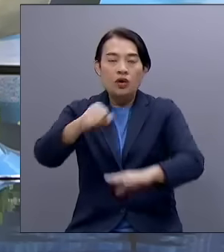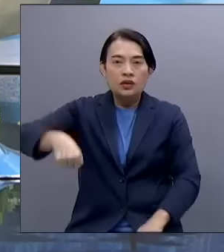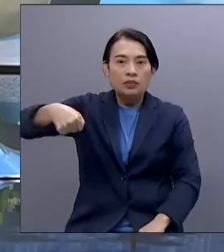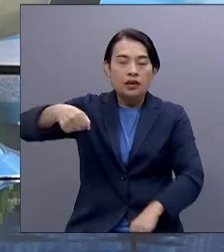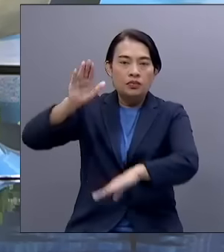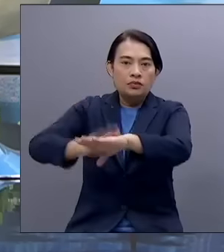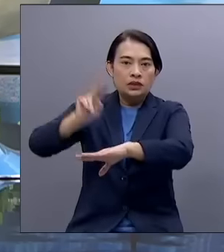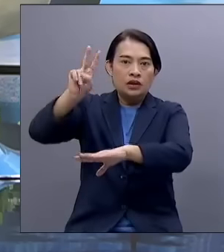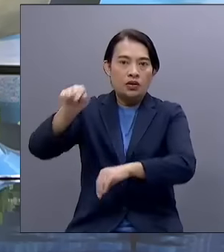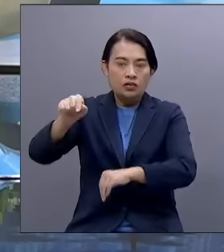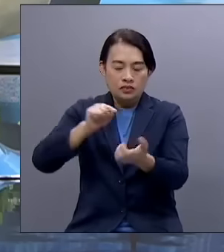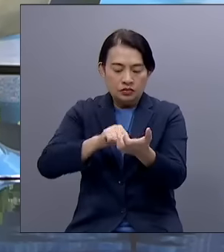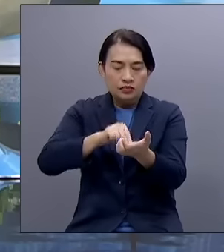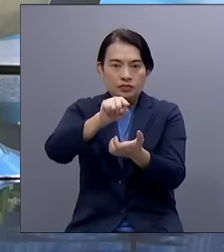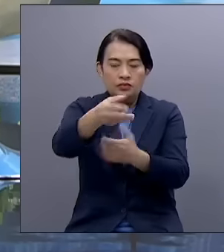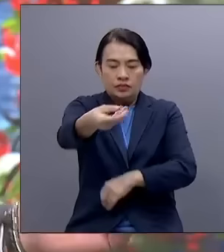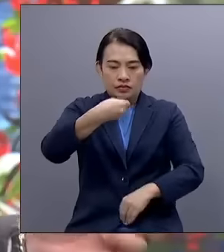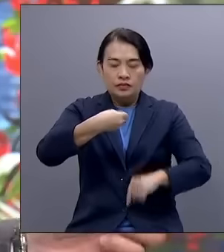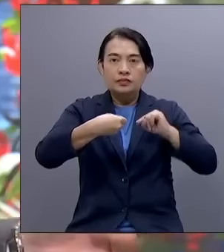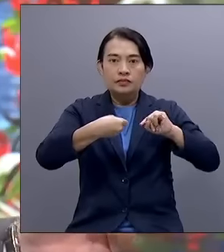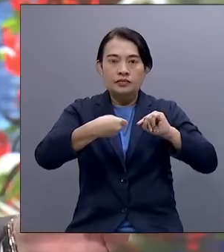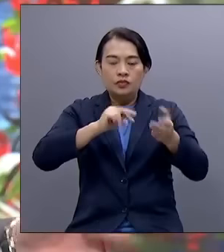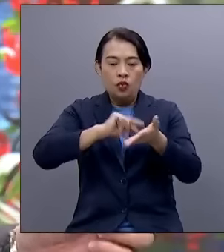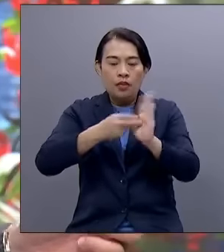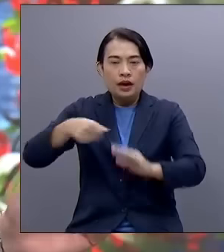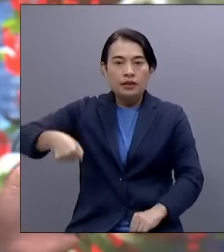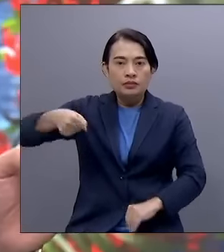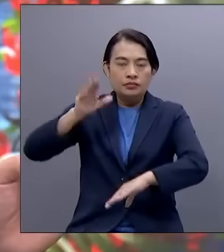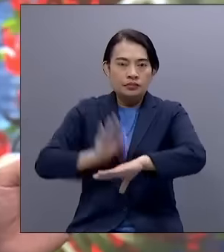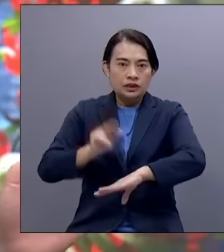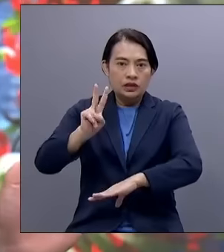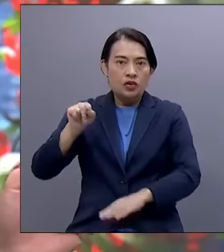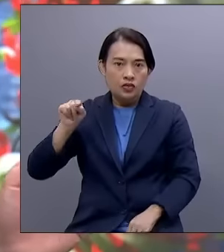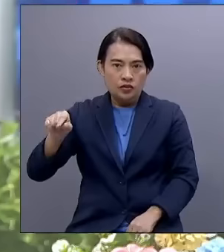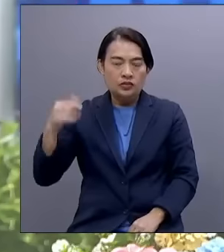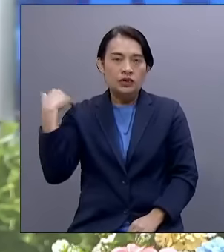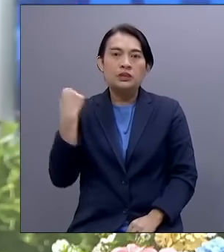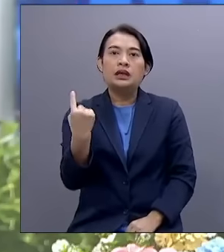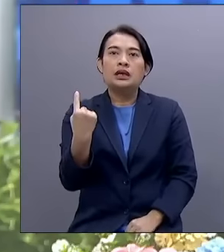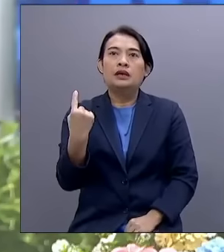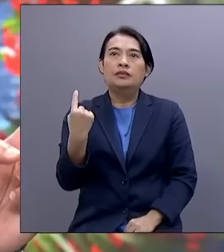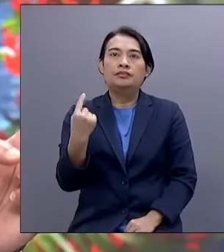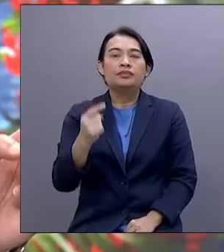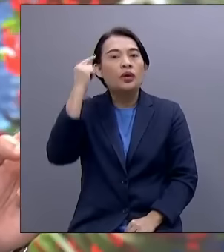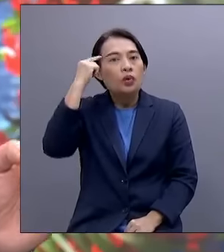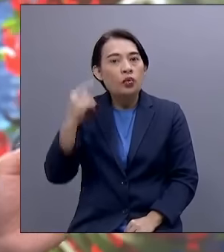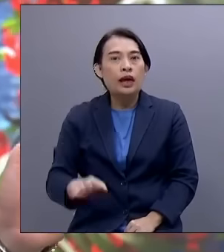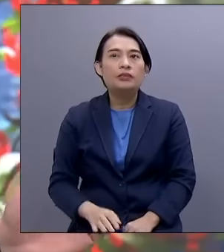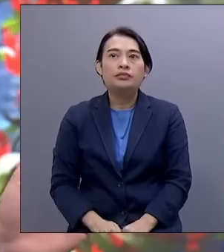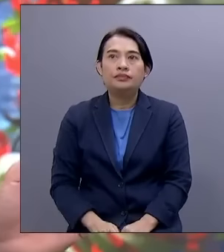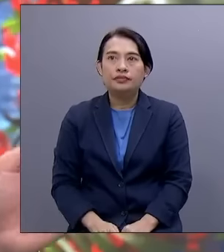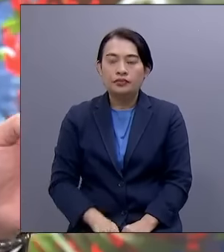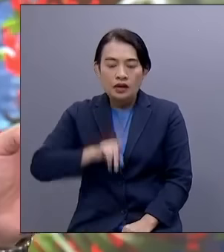อันนึงอ่ะส่งต่ออ่ะคุณต๊อปสั่งมาแปลว่ากระเป๋าเนี่ยมันเป็นมือสองแน่นอนมันเป็นของชิ้นเดียวในโลกเรารู้อยู่แล้วดังนั้นเนี่ยถามว่า